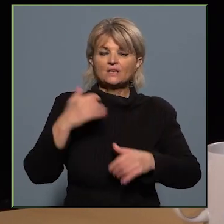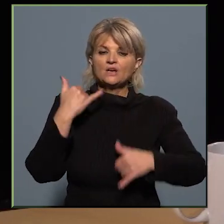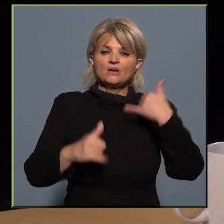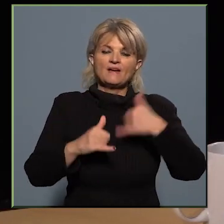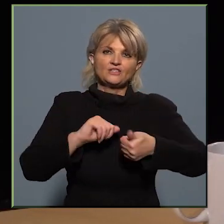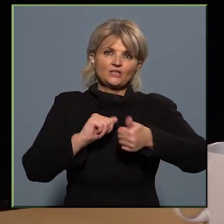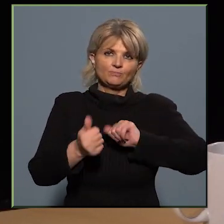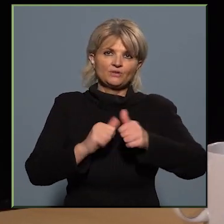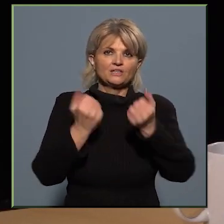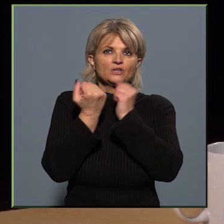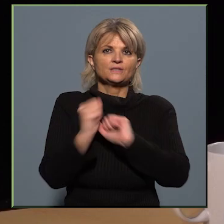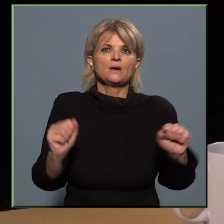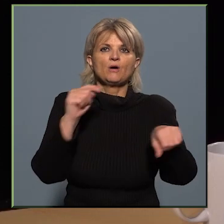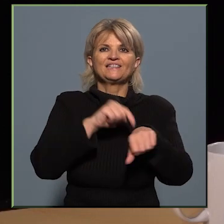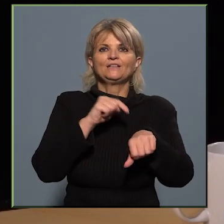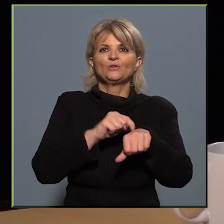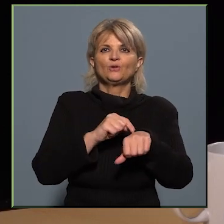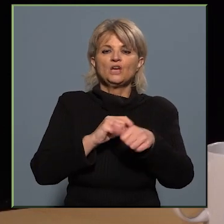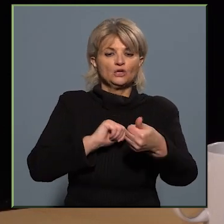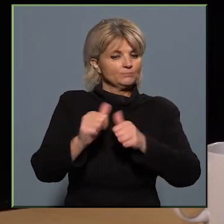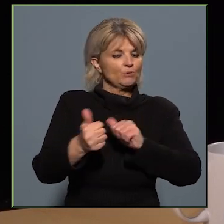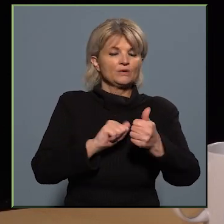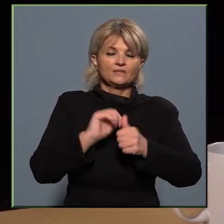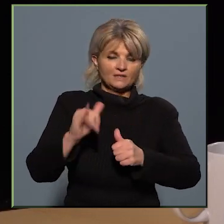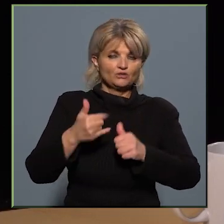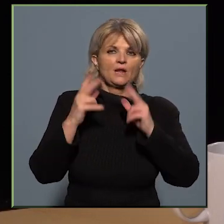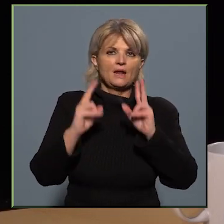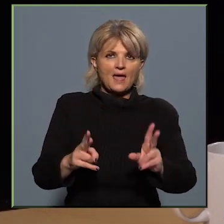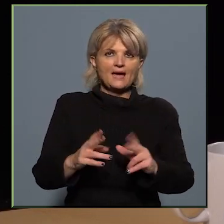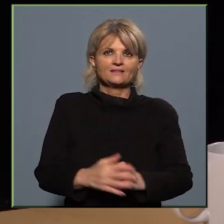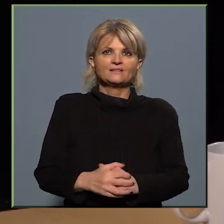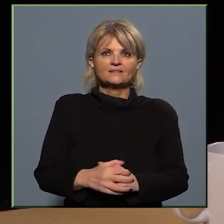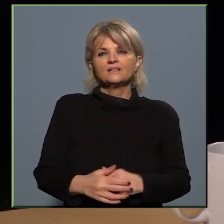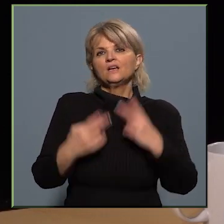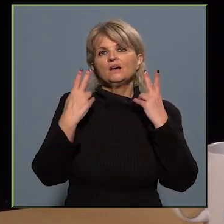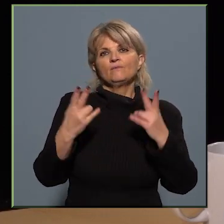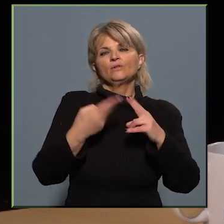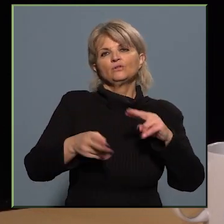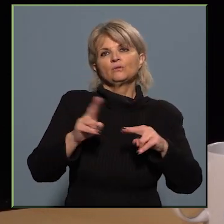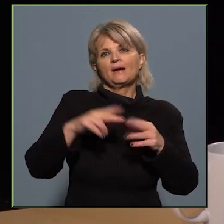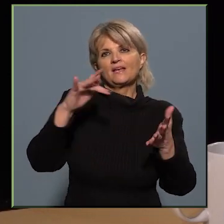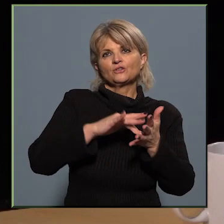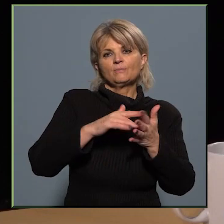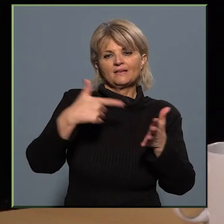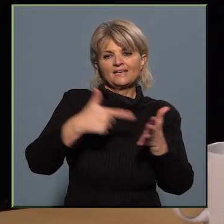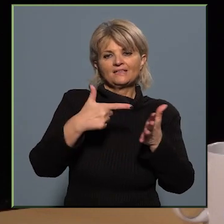hanem bízom benne a szabadidősportnak is lehetőséget kínál, illetve ami nagyon fontos, a pálya közepén van egy 2000